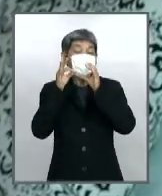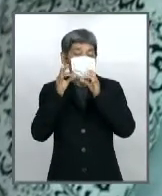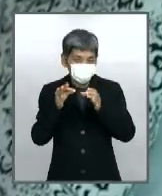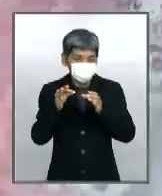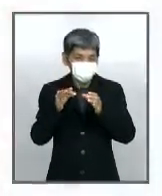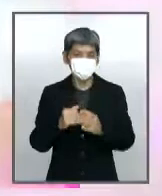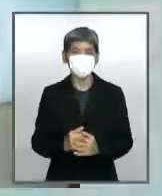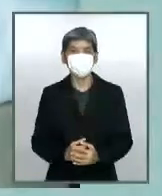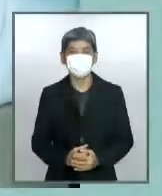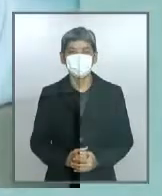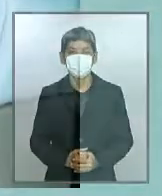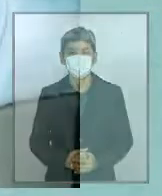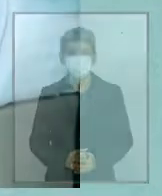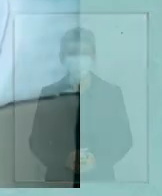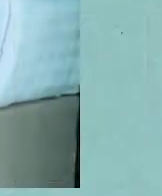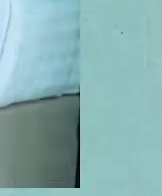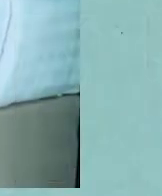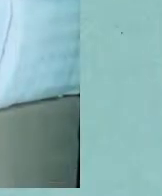คะ